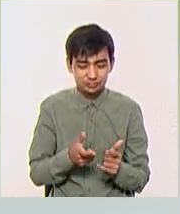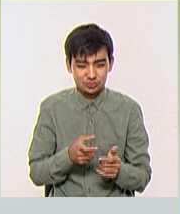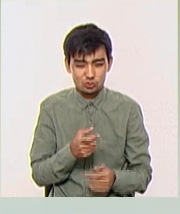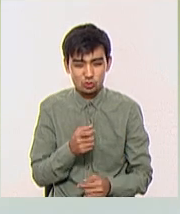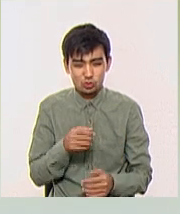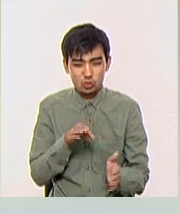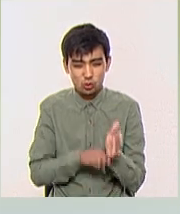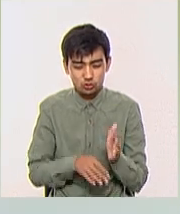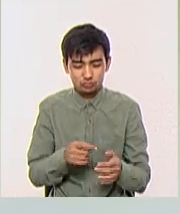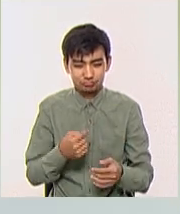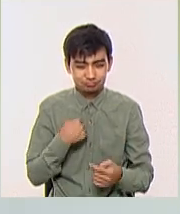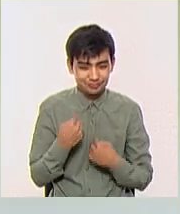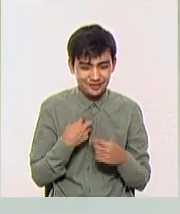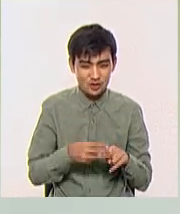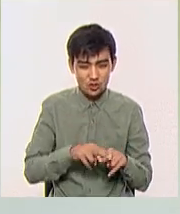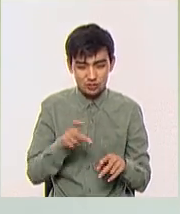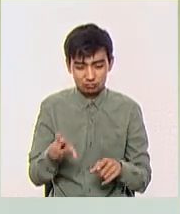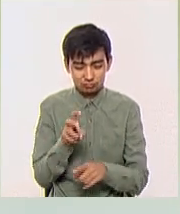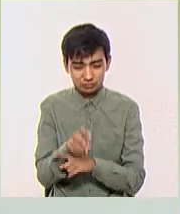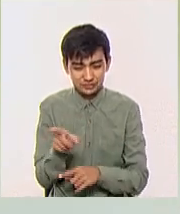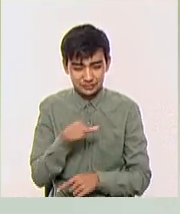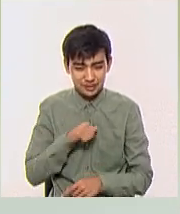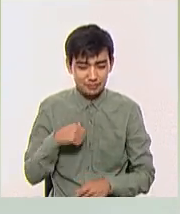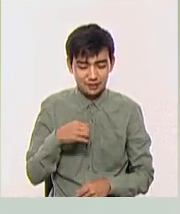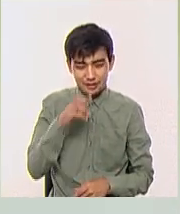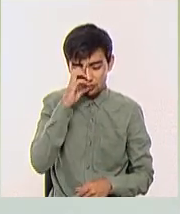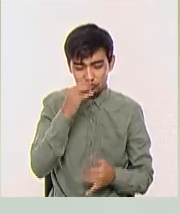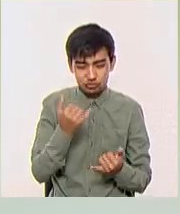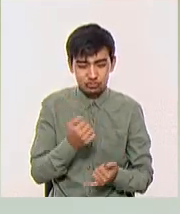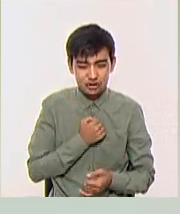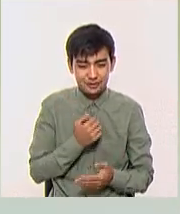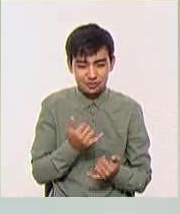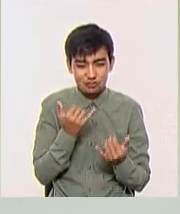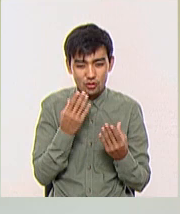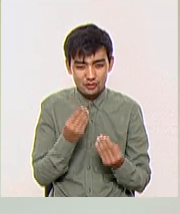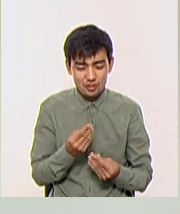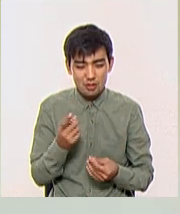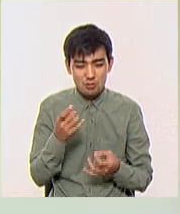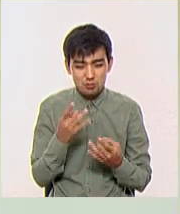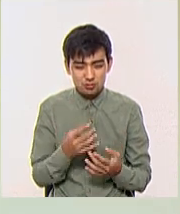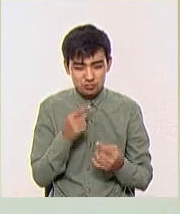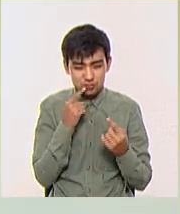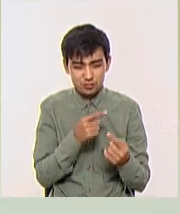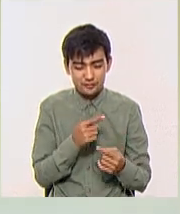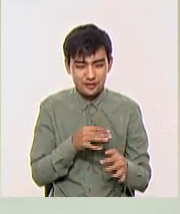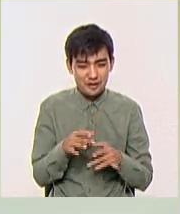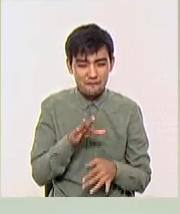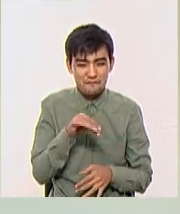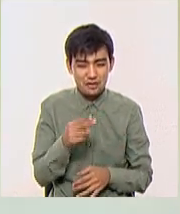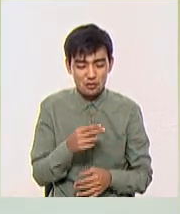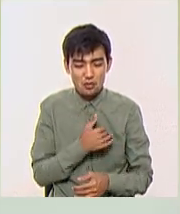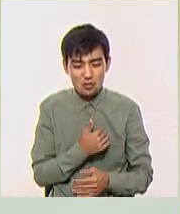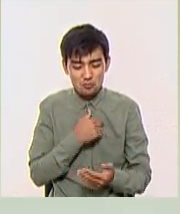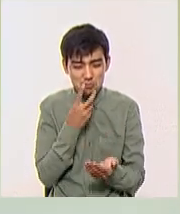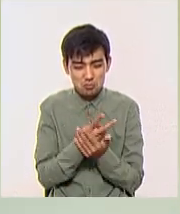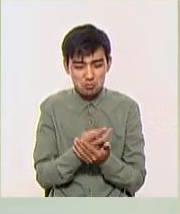ситуация осложнилась. К сожалению, у нас государство на сегодняшний день хочет делать вид, хочет